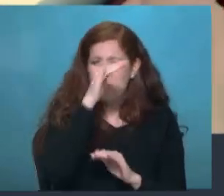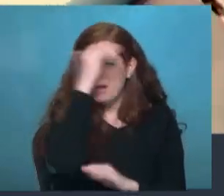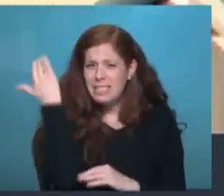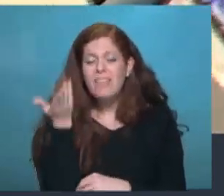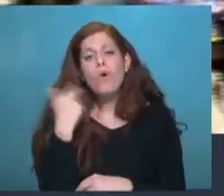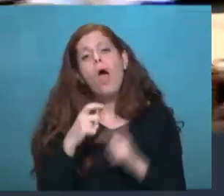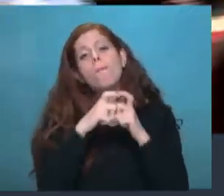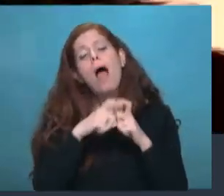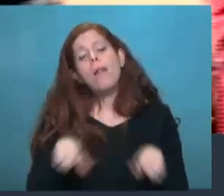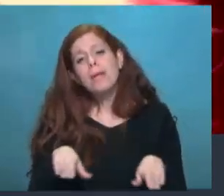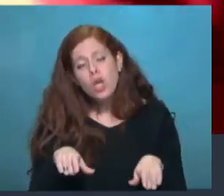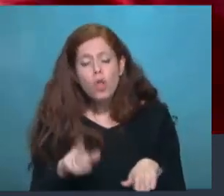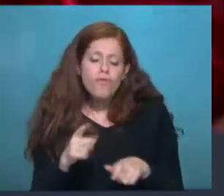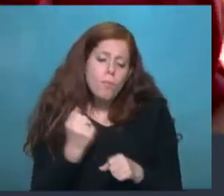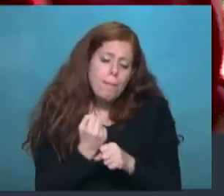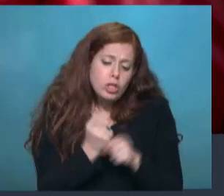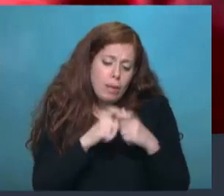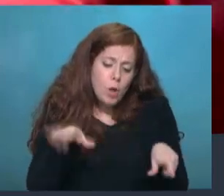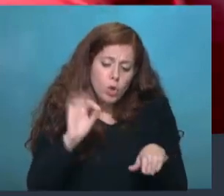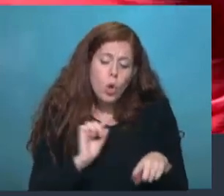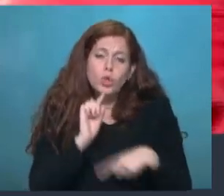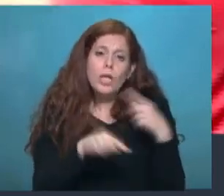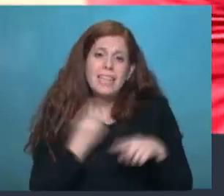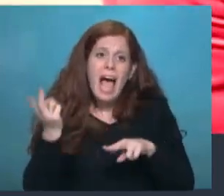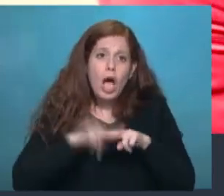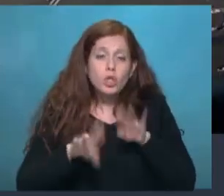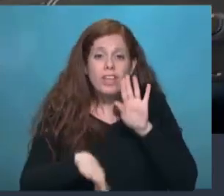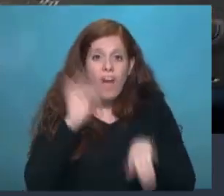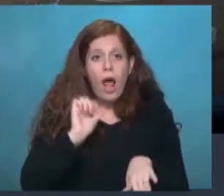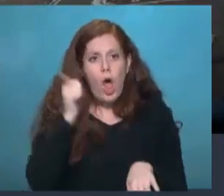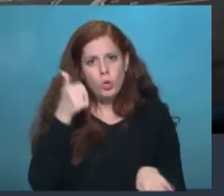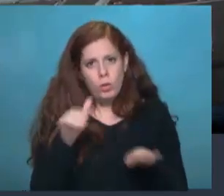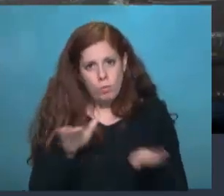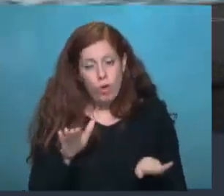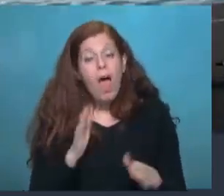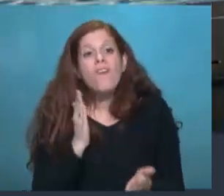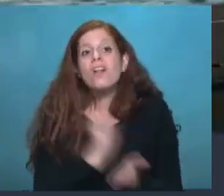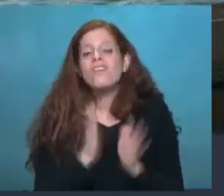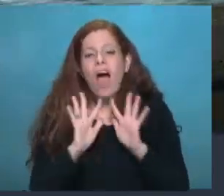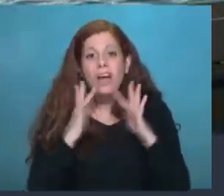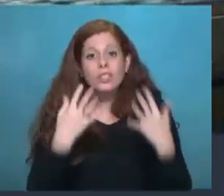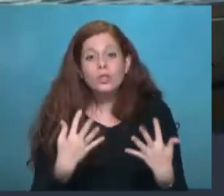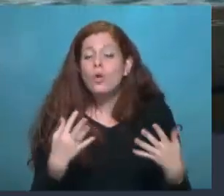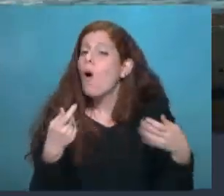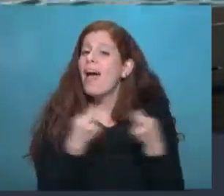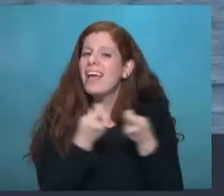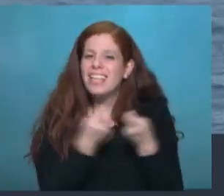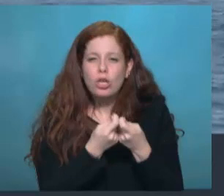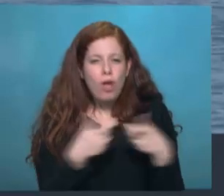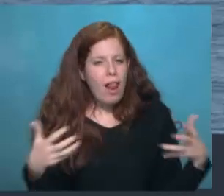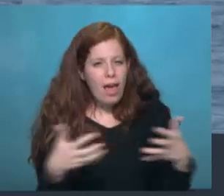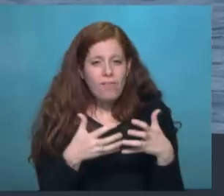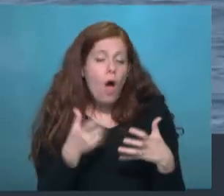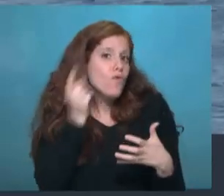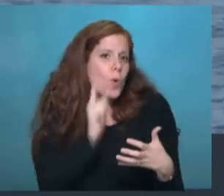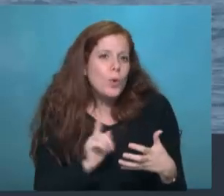כאזרח, ומימש מניותיו שנה אחרי שנבחר לראשות הממשלה, אבל שכבר כעשור אין לו קשר לחברה, ולא יודע מה